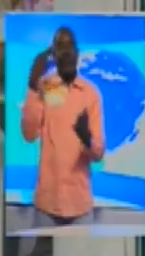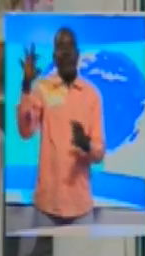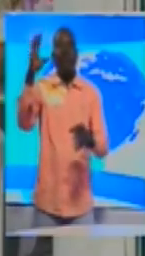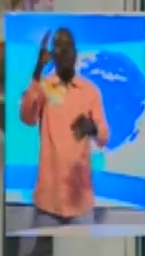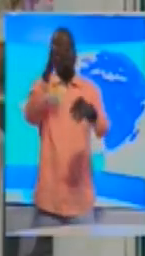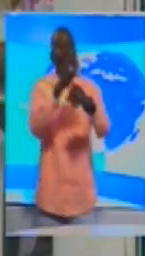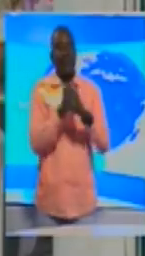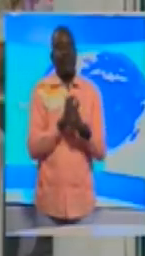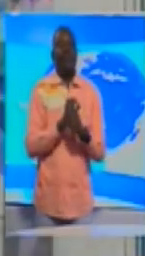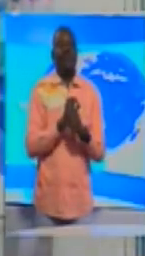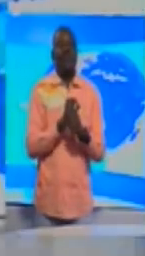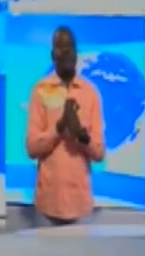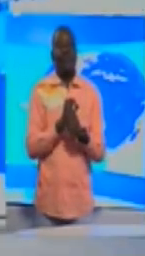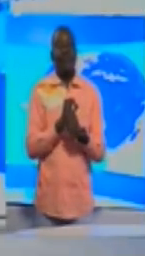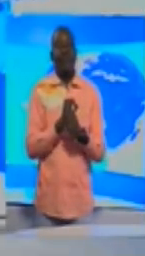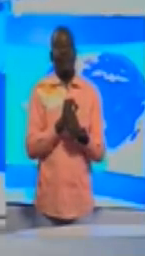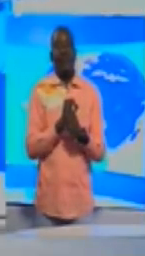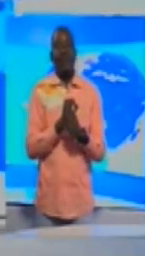gagner.